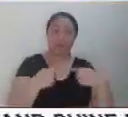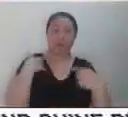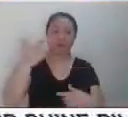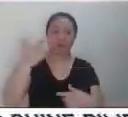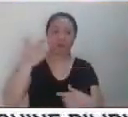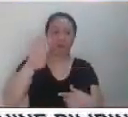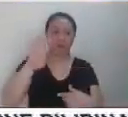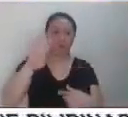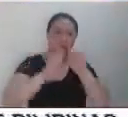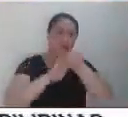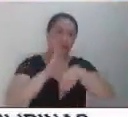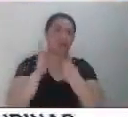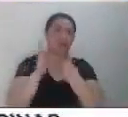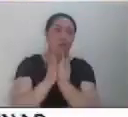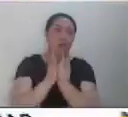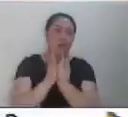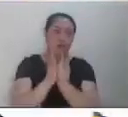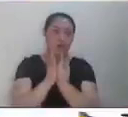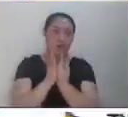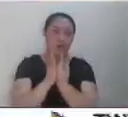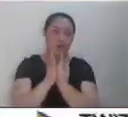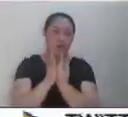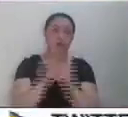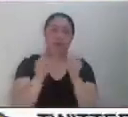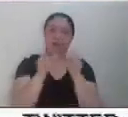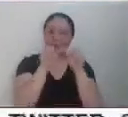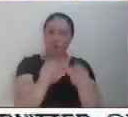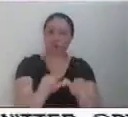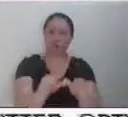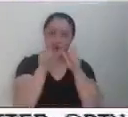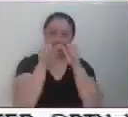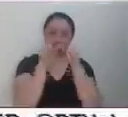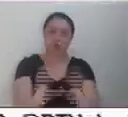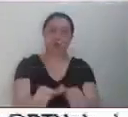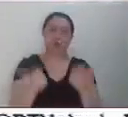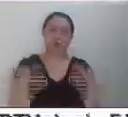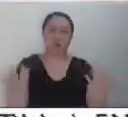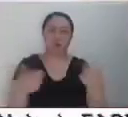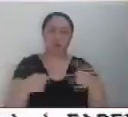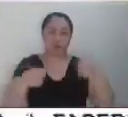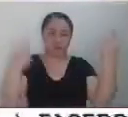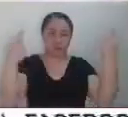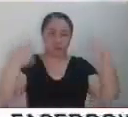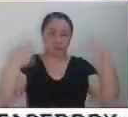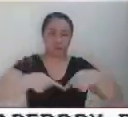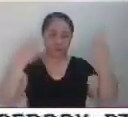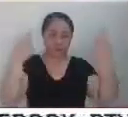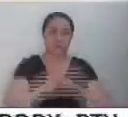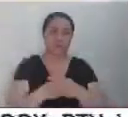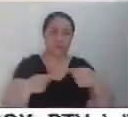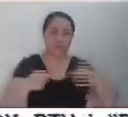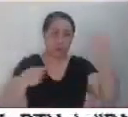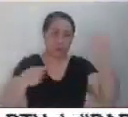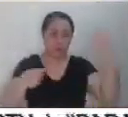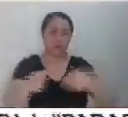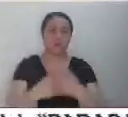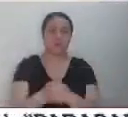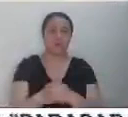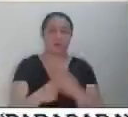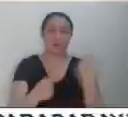sa ibang mga korporasyon. Tatlong phase yan, Attorney, tama ho ba? Kung magkatotoo yan, kailan po yan? At